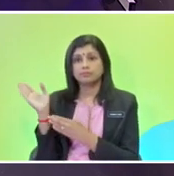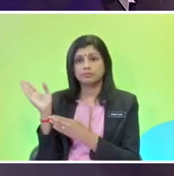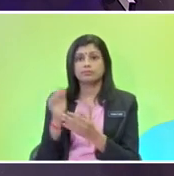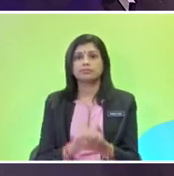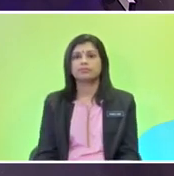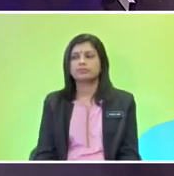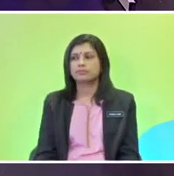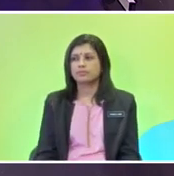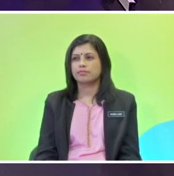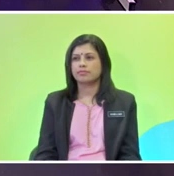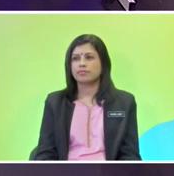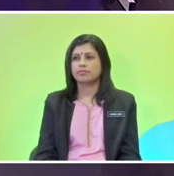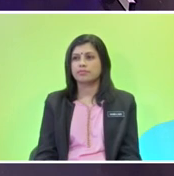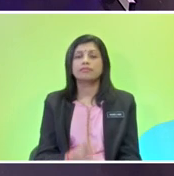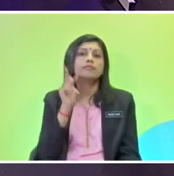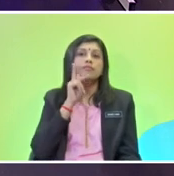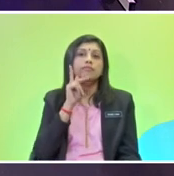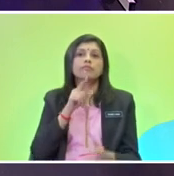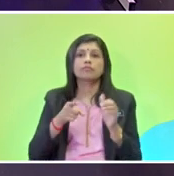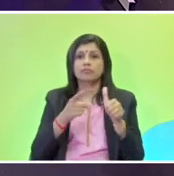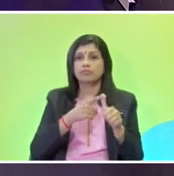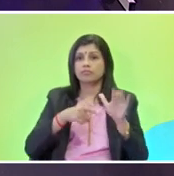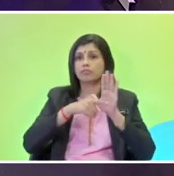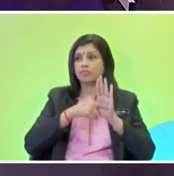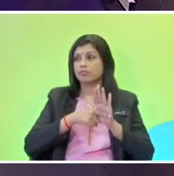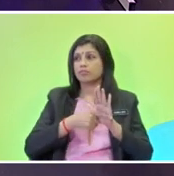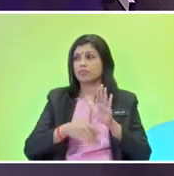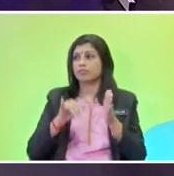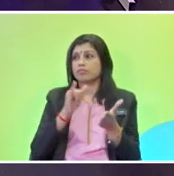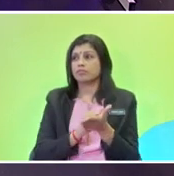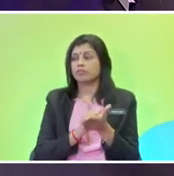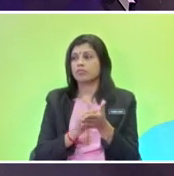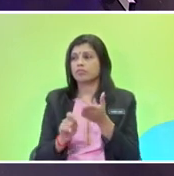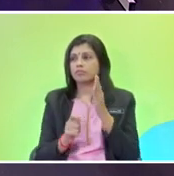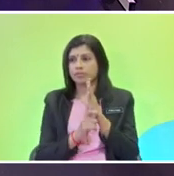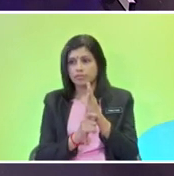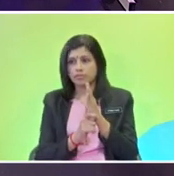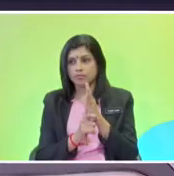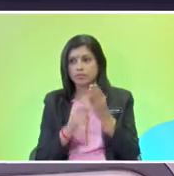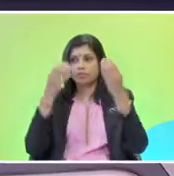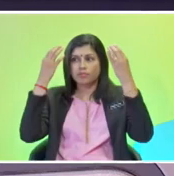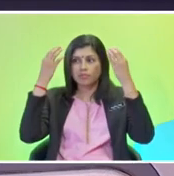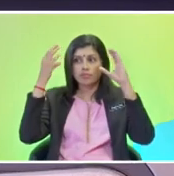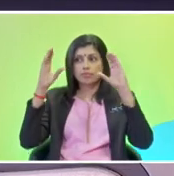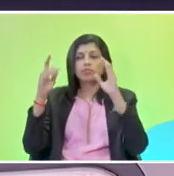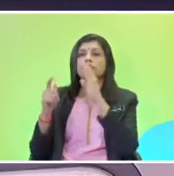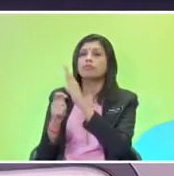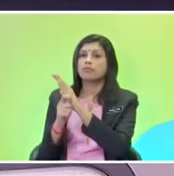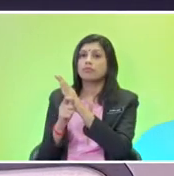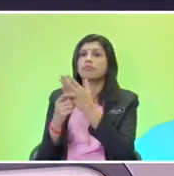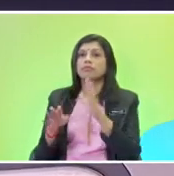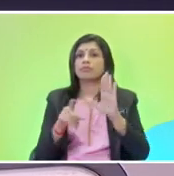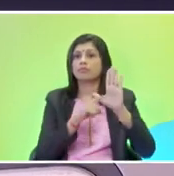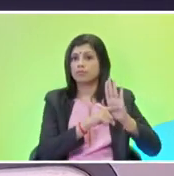Okey, Kak Fika dia tolak dulu, baru tambah. Cikgu punya tambah dulu, baru tolak.